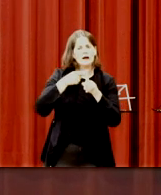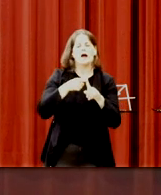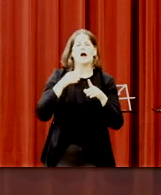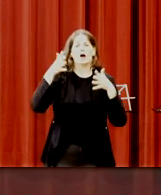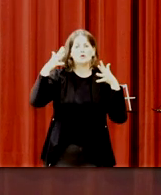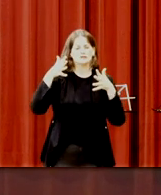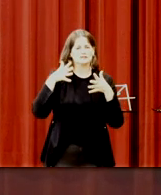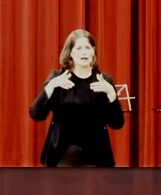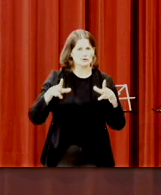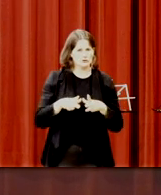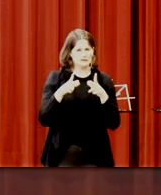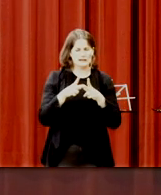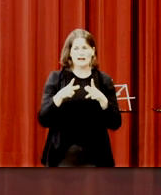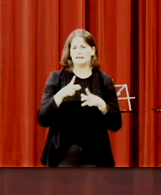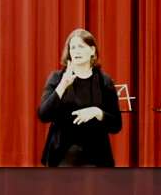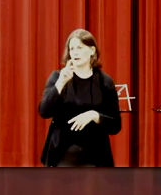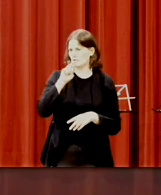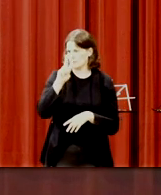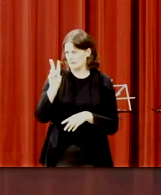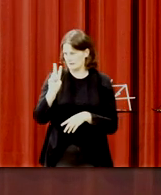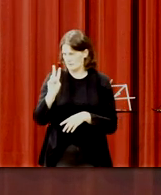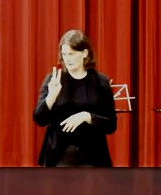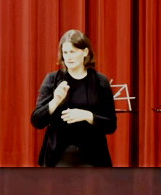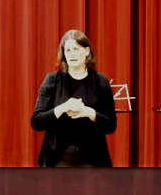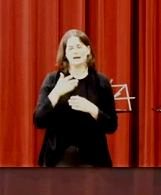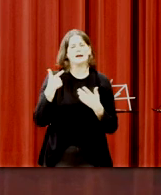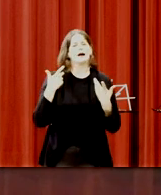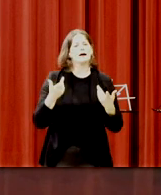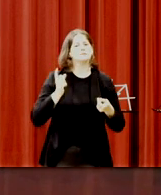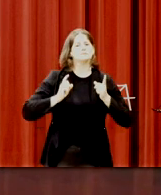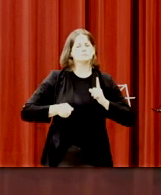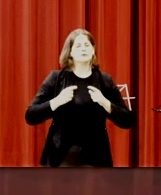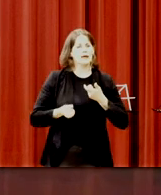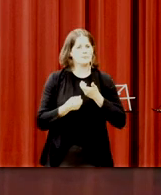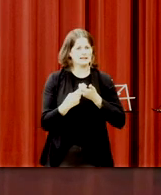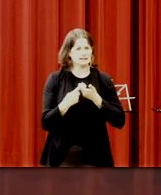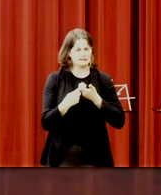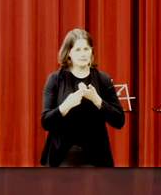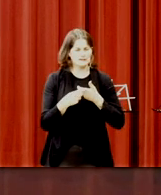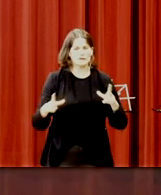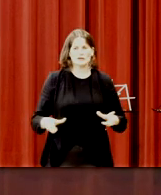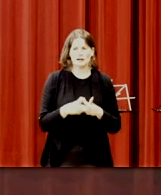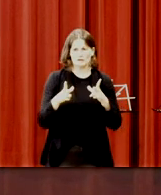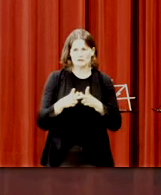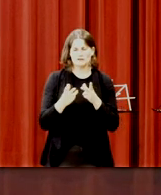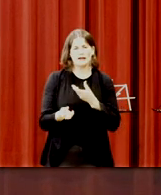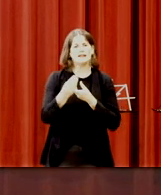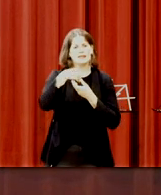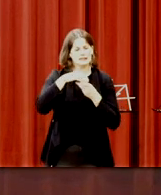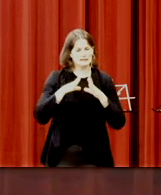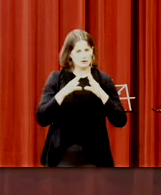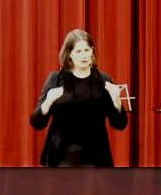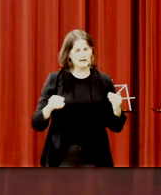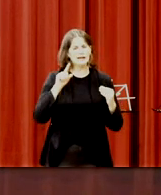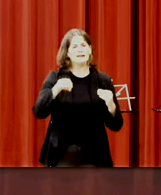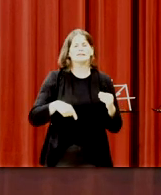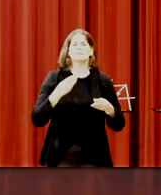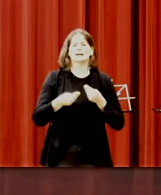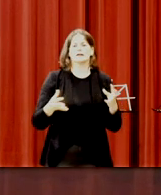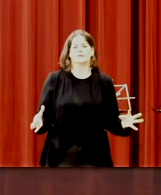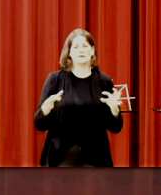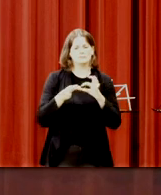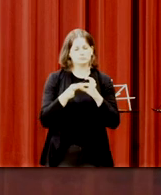la universitat i que fa d'enllaç entre dues parts. D'una banda, vehiculant la Universitat Rovira i Virgili i les preocupacions i